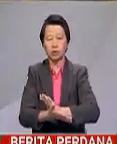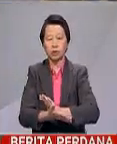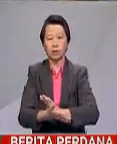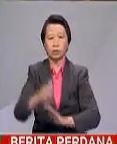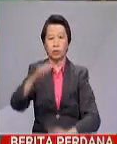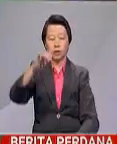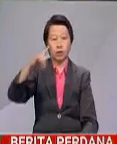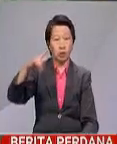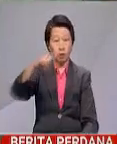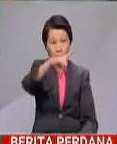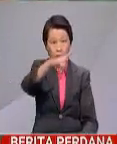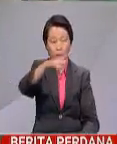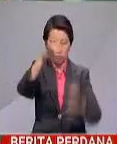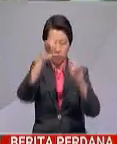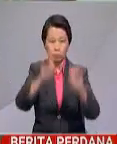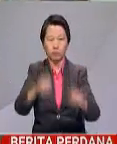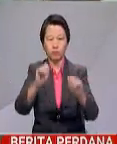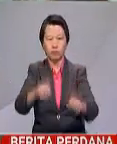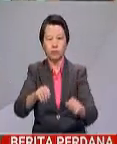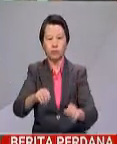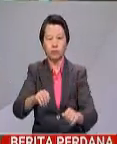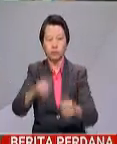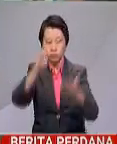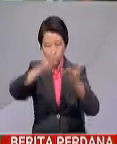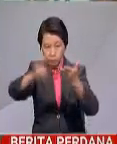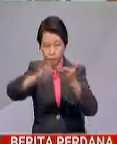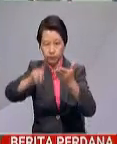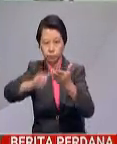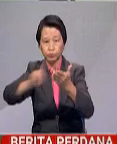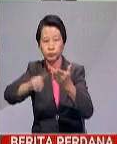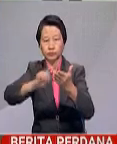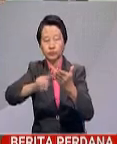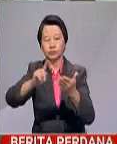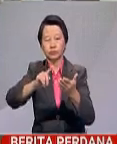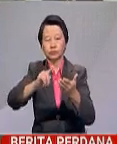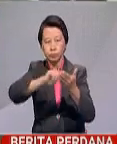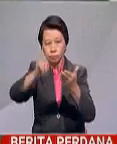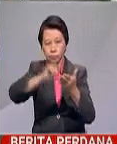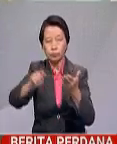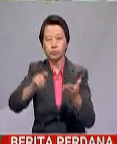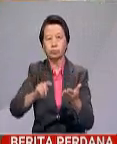airline ini dibenarkan juga memeriksa